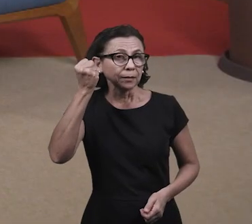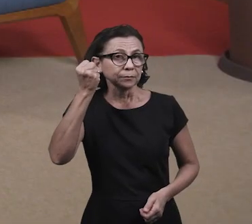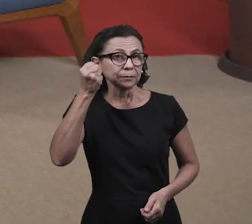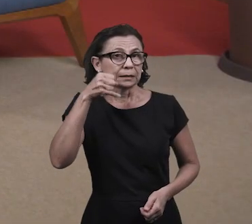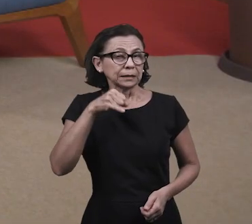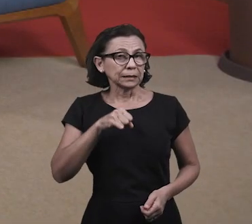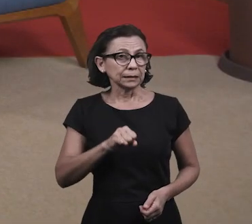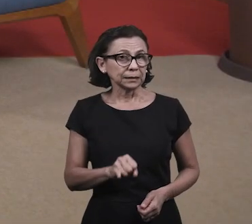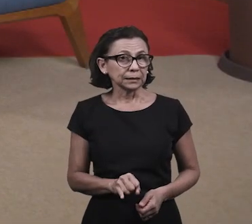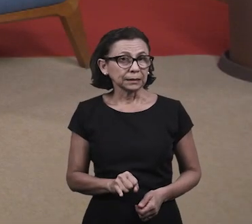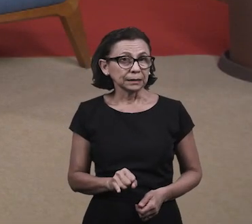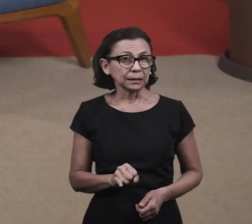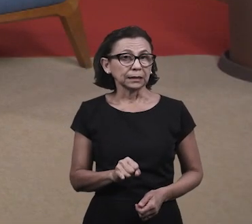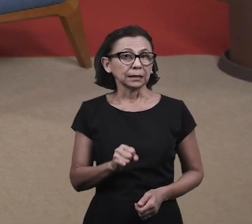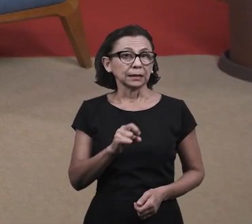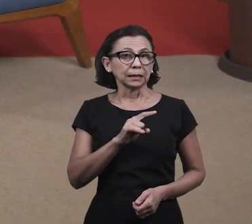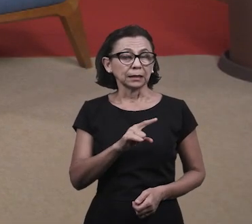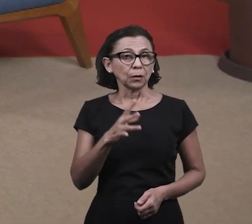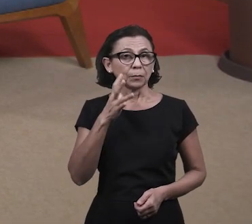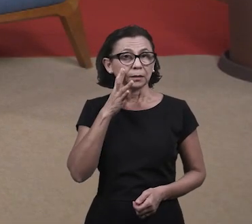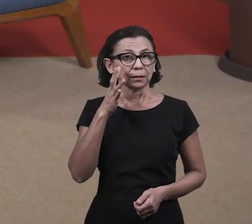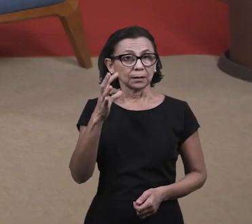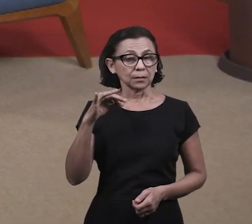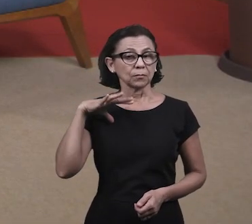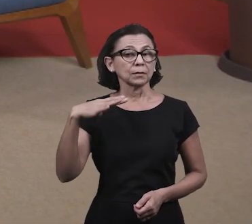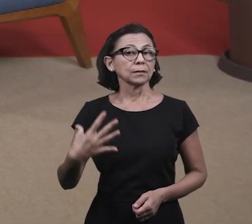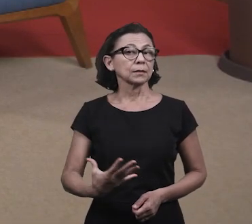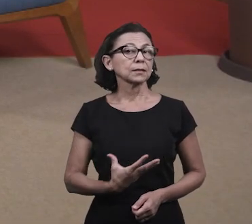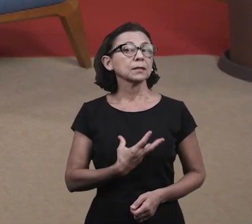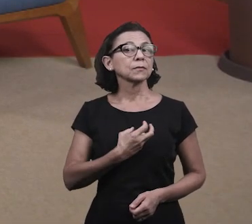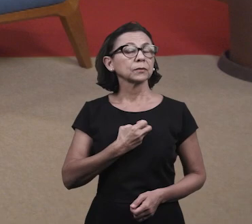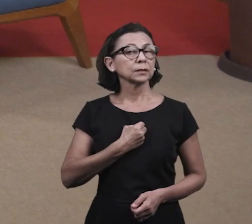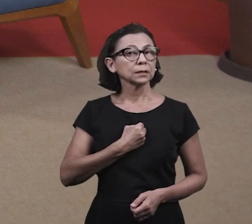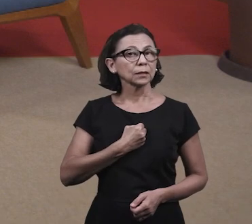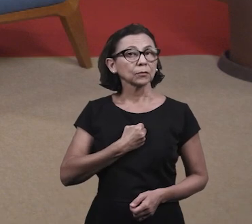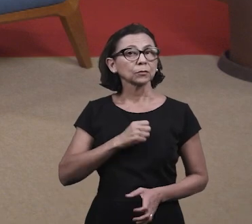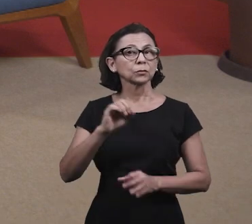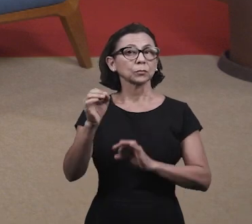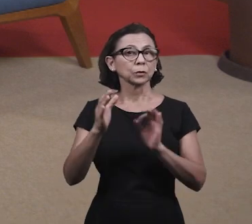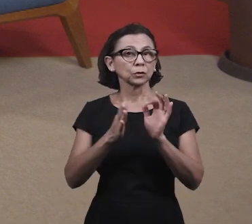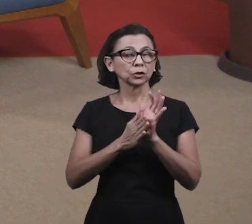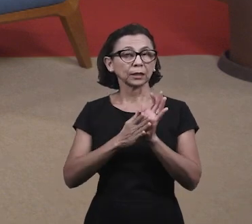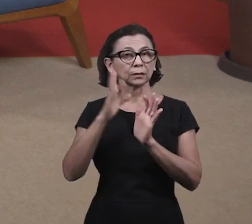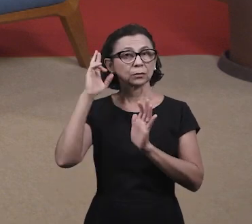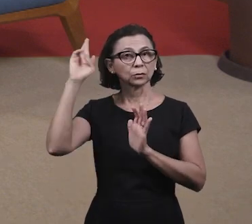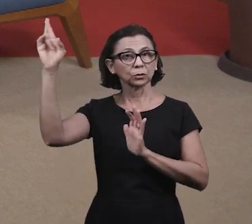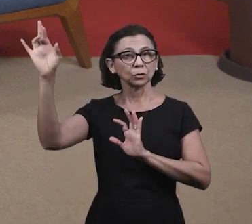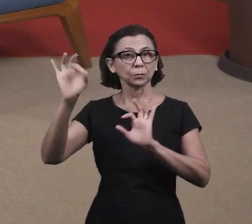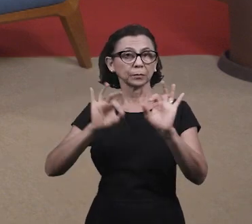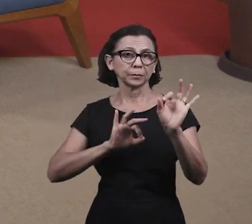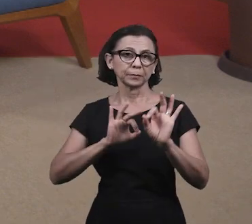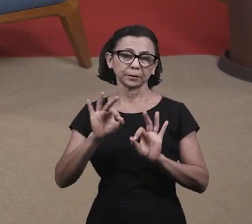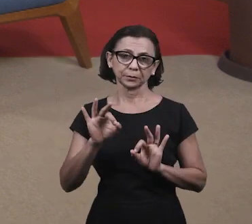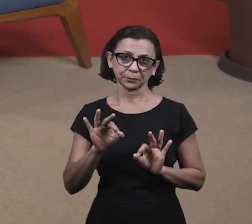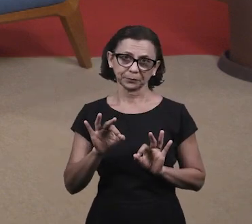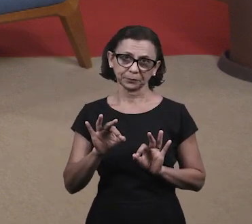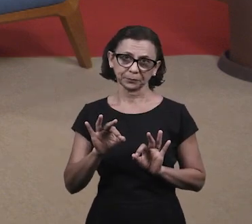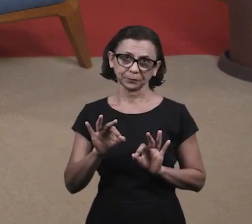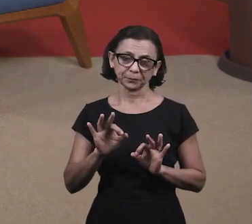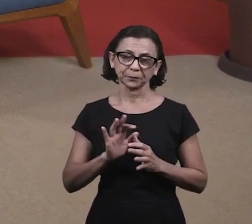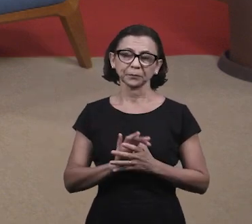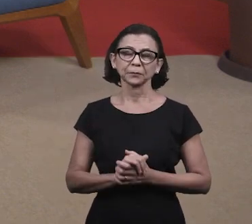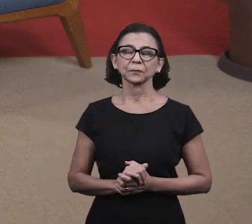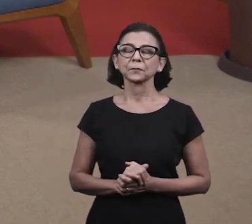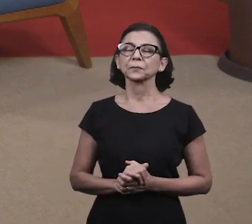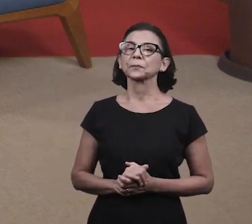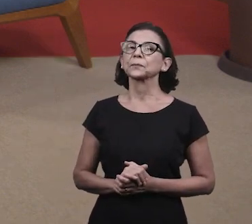grand salut? Donc, cette grande scène pointe vers ce